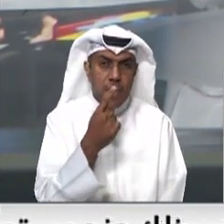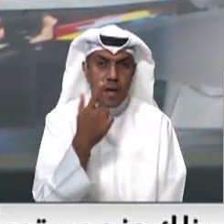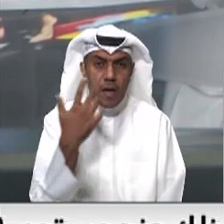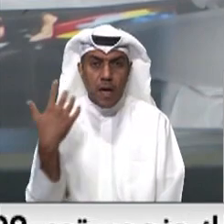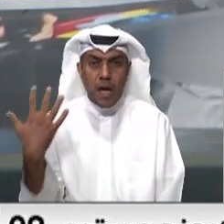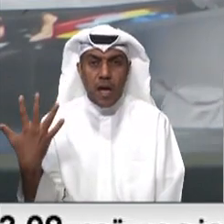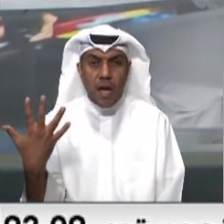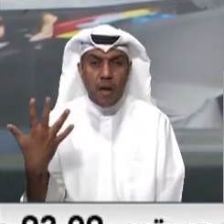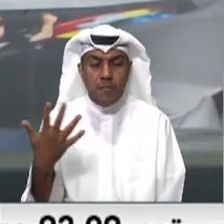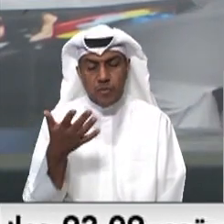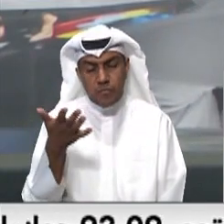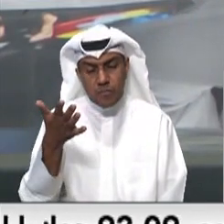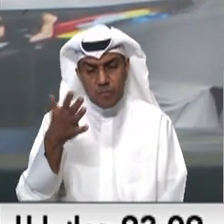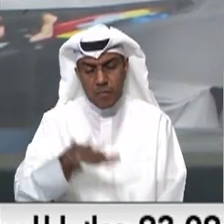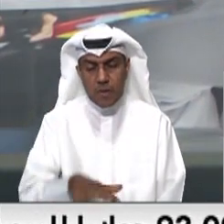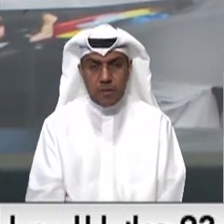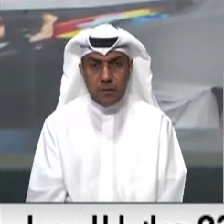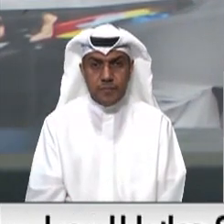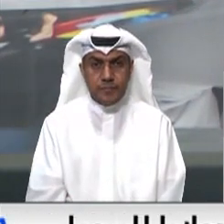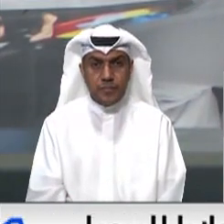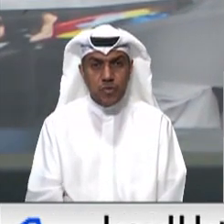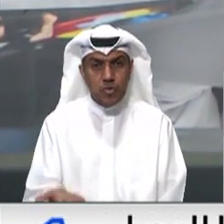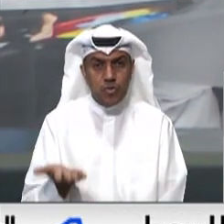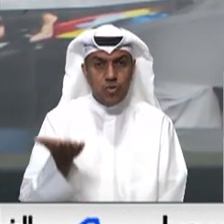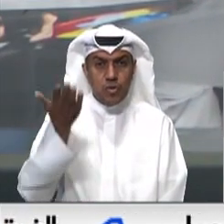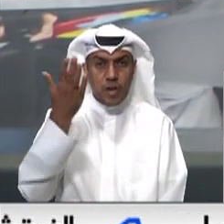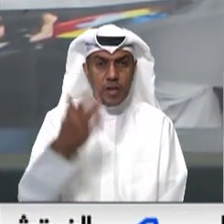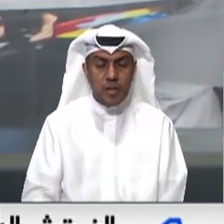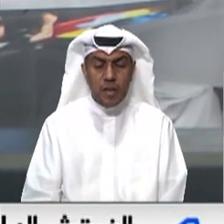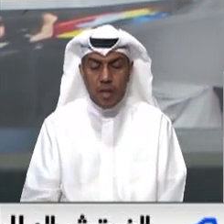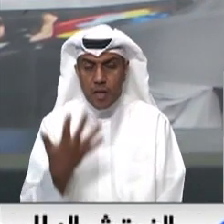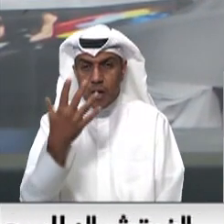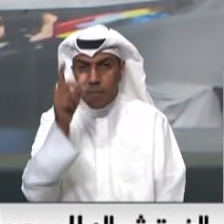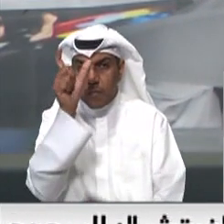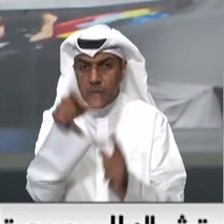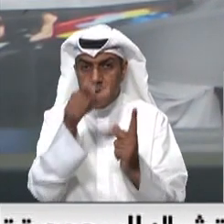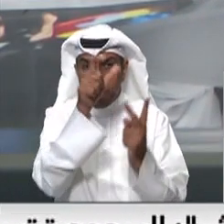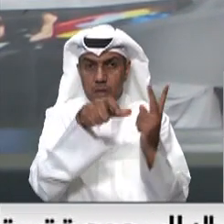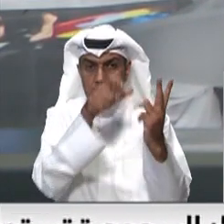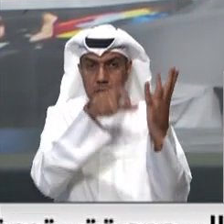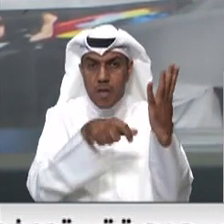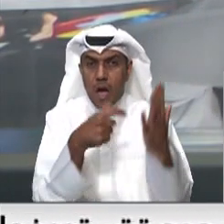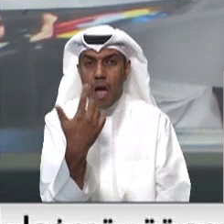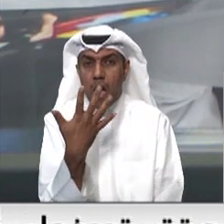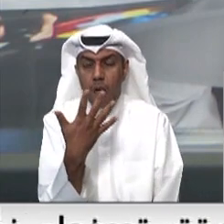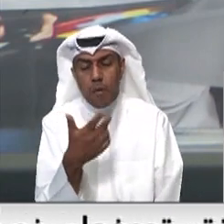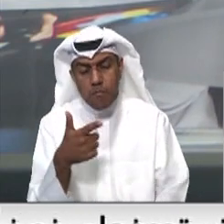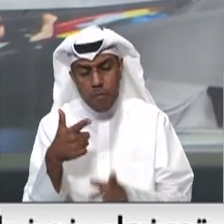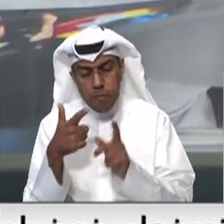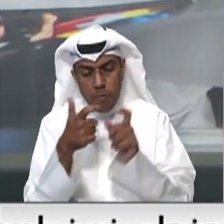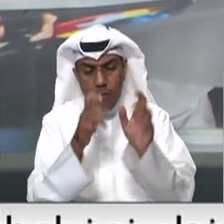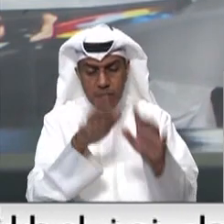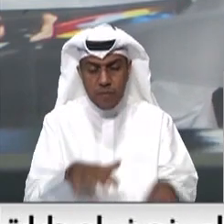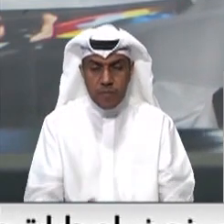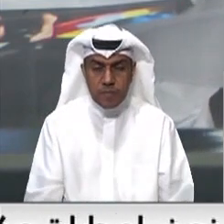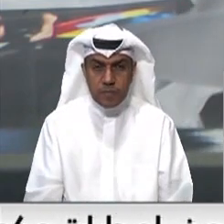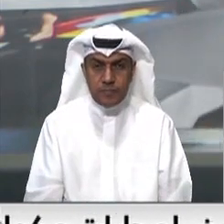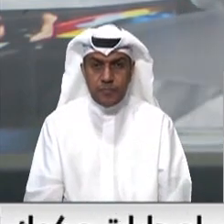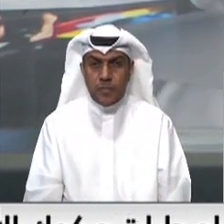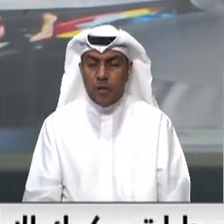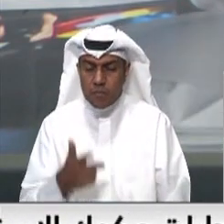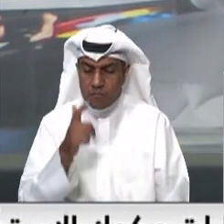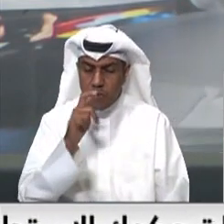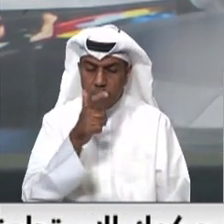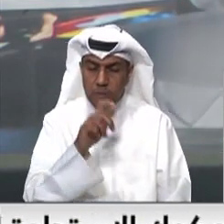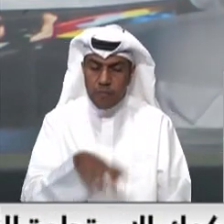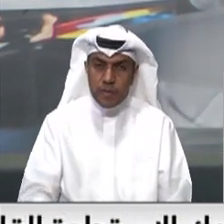شهداء. نعم، كما أصيب 5 فلسطينيين برصاص قوات الاحتلال خلال مواجهة في مدينة طوباس شمال الضفة الغربية.